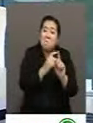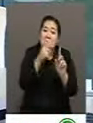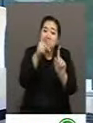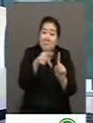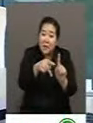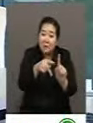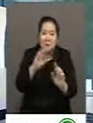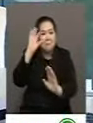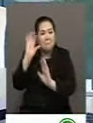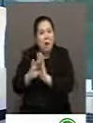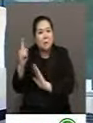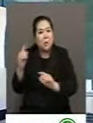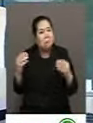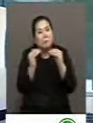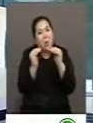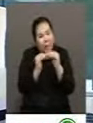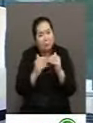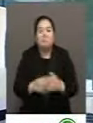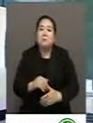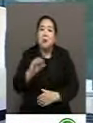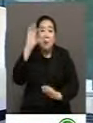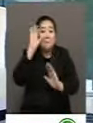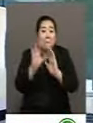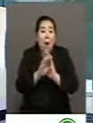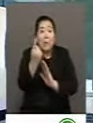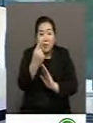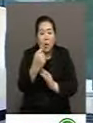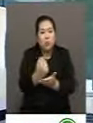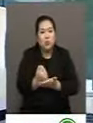ด้วยภาพหนึ่งภาพและภาพหนึ่งภาพก็อาจจะสร้างการเปลี่ยนแปลงที่ดีขึ้นในโลกได้ครับ